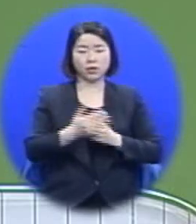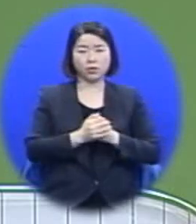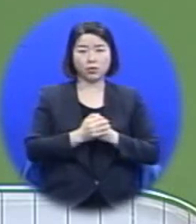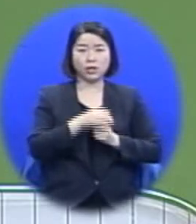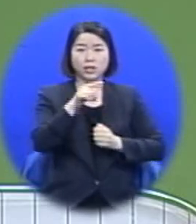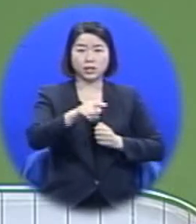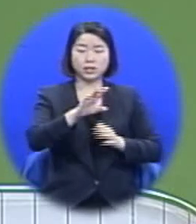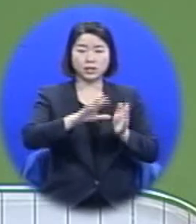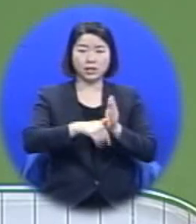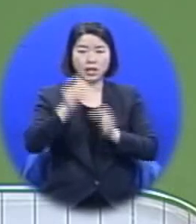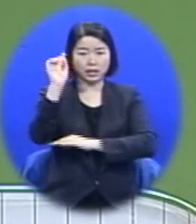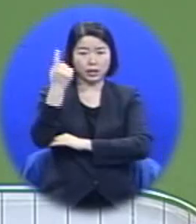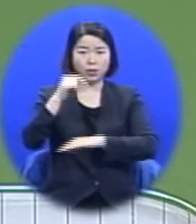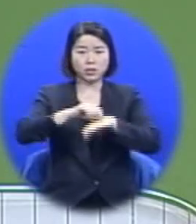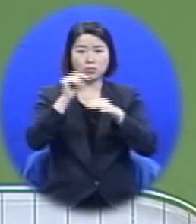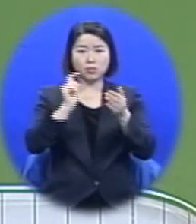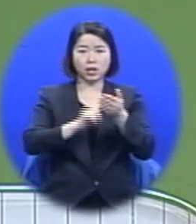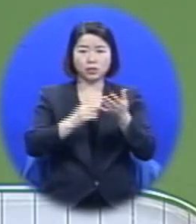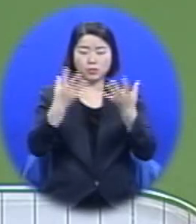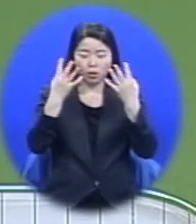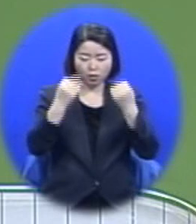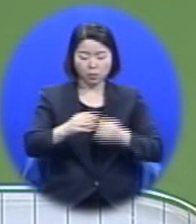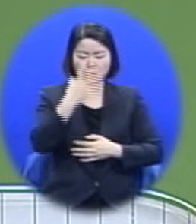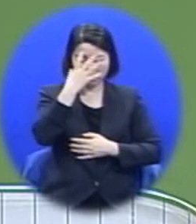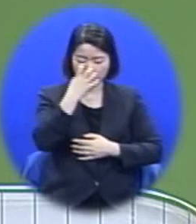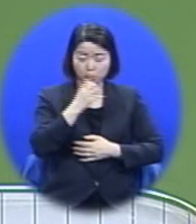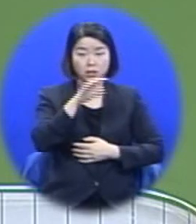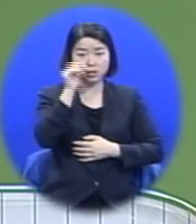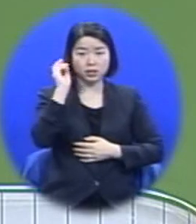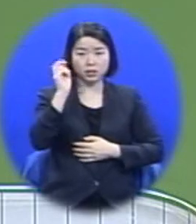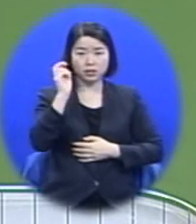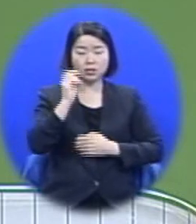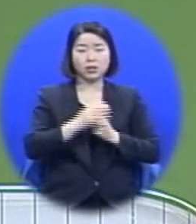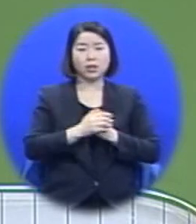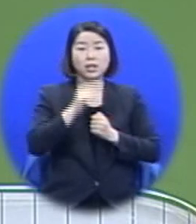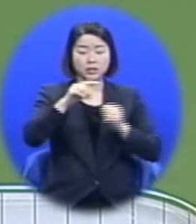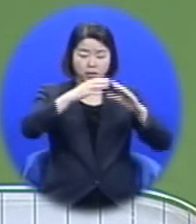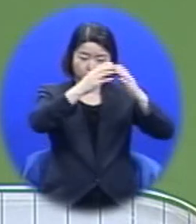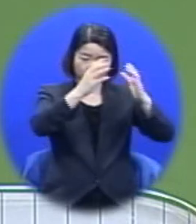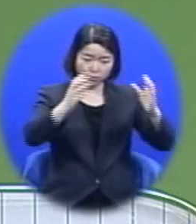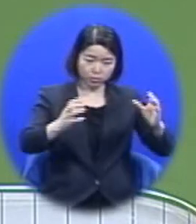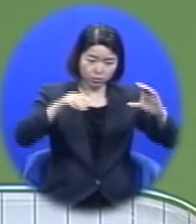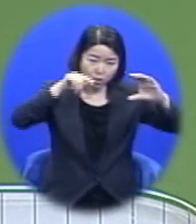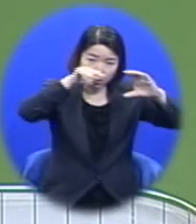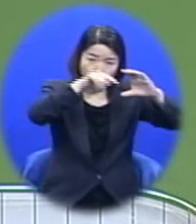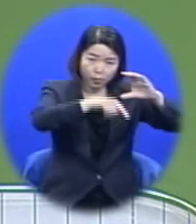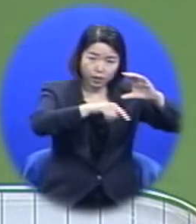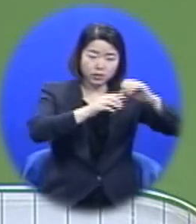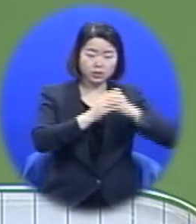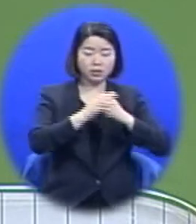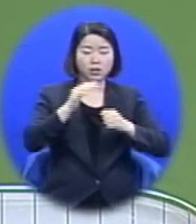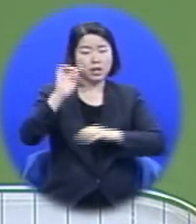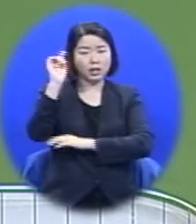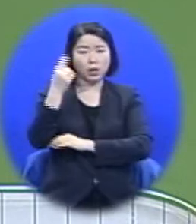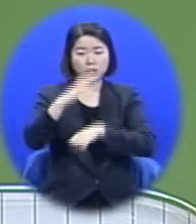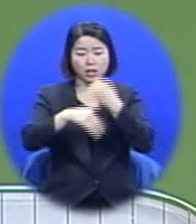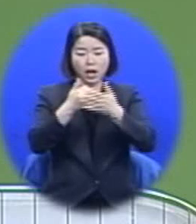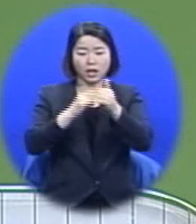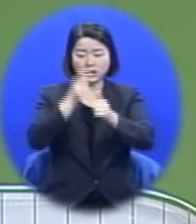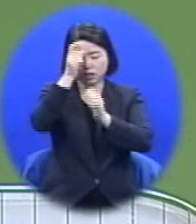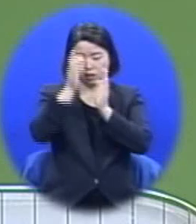그때 그 다윗의 심정이 얼마나 비참해 있겠읍니까 그 굴 속에 들어가서 다윗이 하나님께 기도했어요